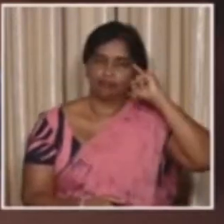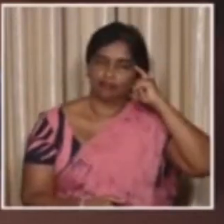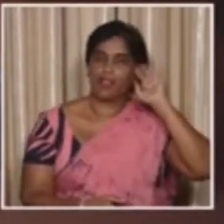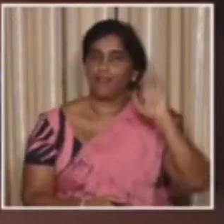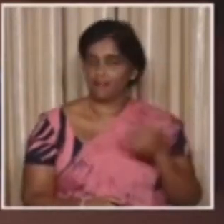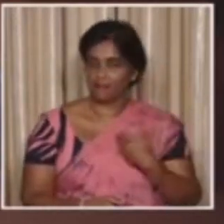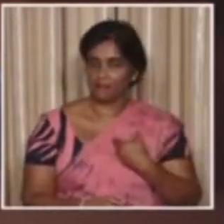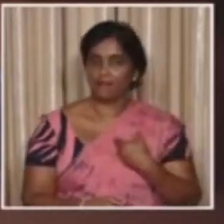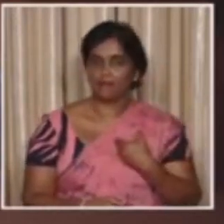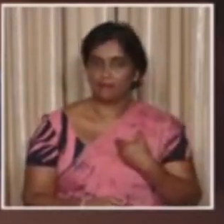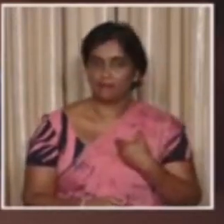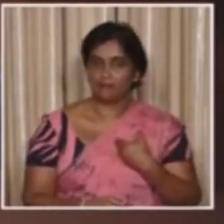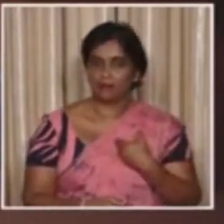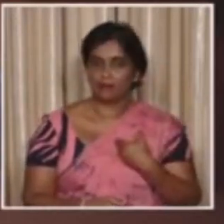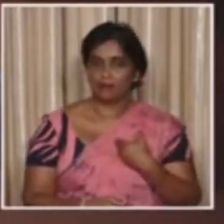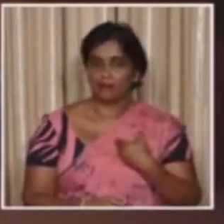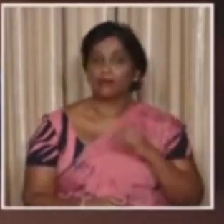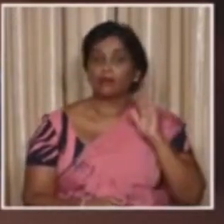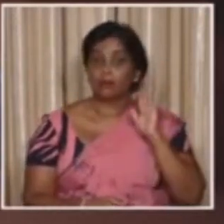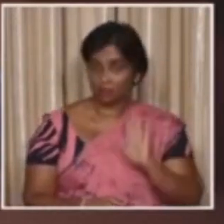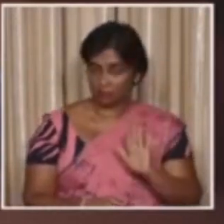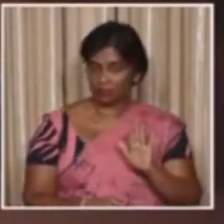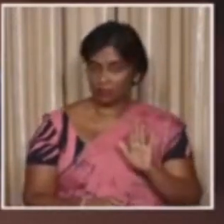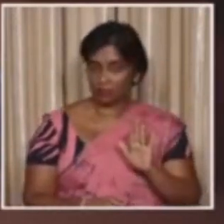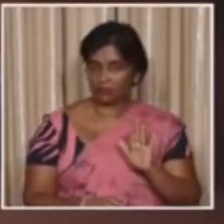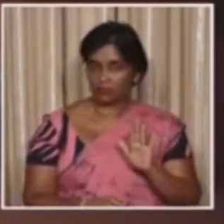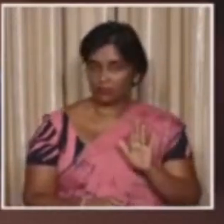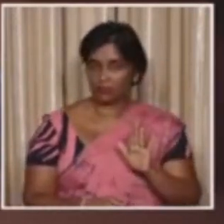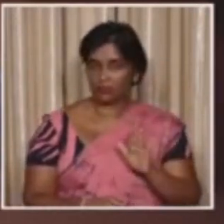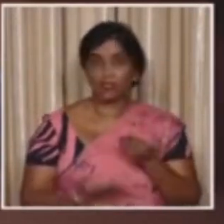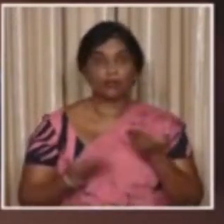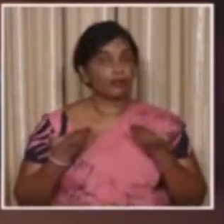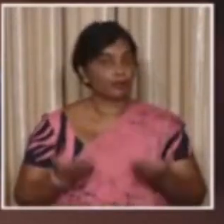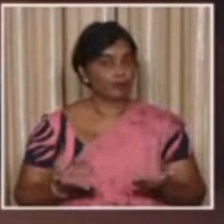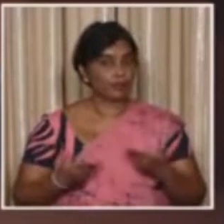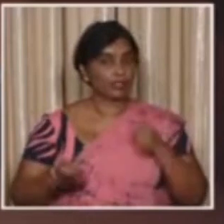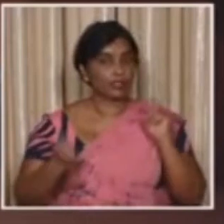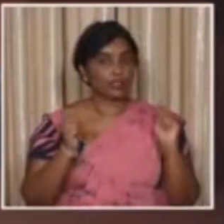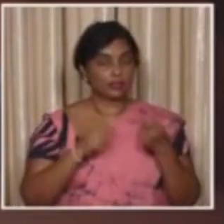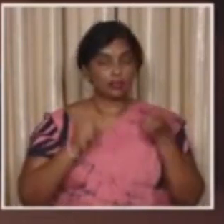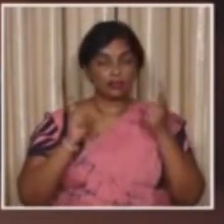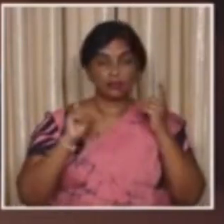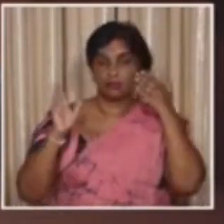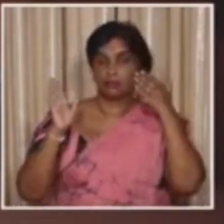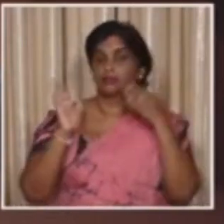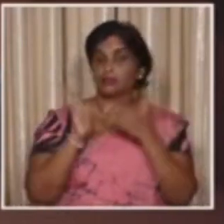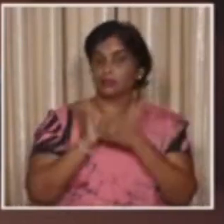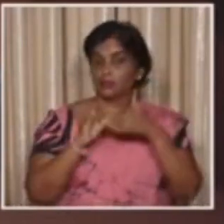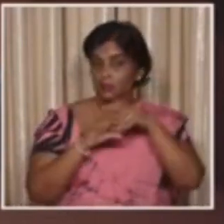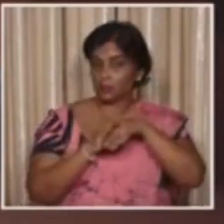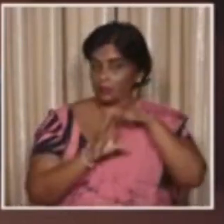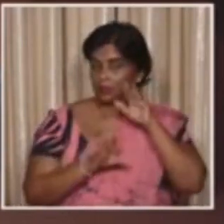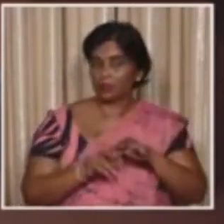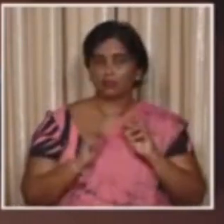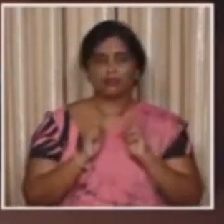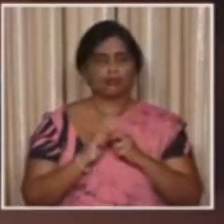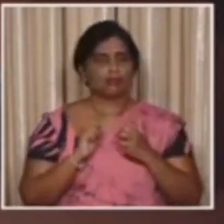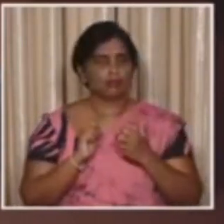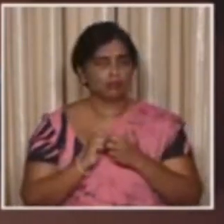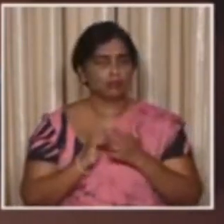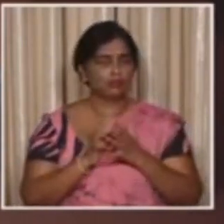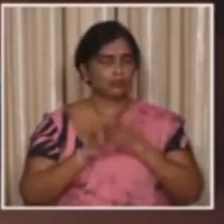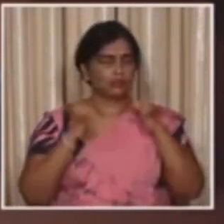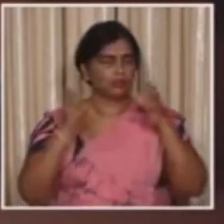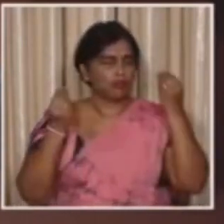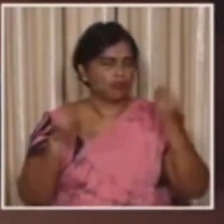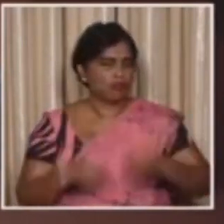කරනවා. නමුත් වර්තමානයේ ක්‍රිකට් ක්‍රීඩාව ඇතුලේ ඇති වී තිබෙන මේ අර්බුදයේ විශාලත